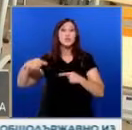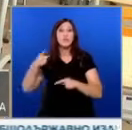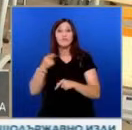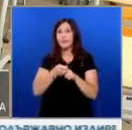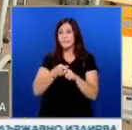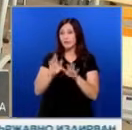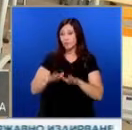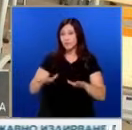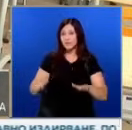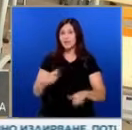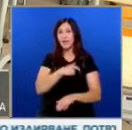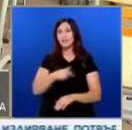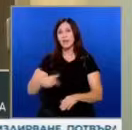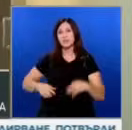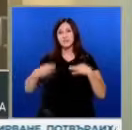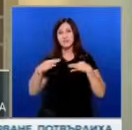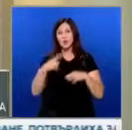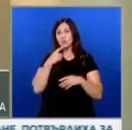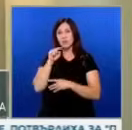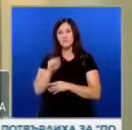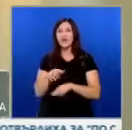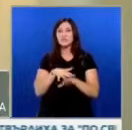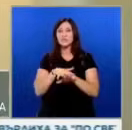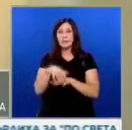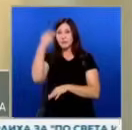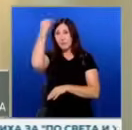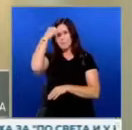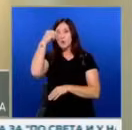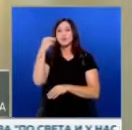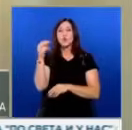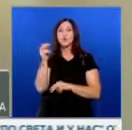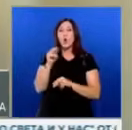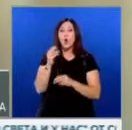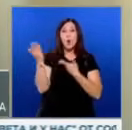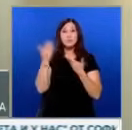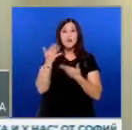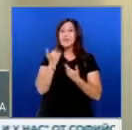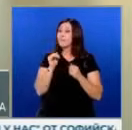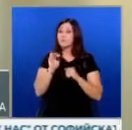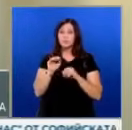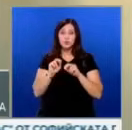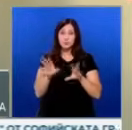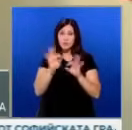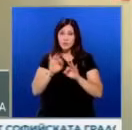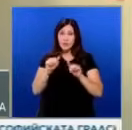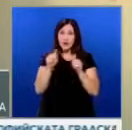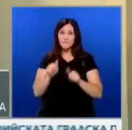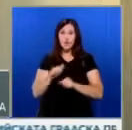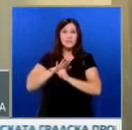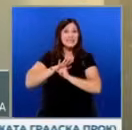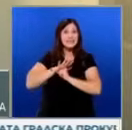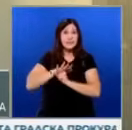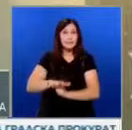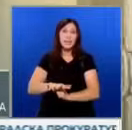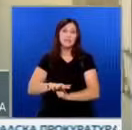е направило децата и нацията ни свободни. Затова и в системата на българското образование няма да бъде допусната никаква форма на дискриминация